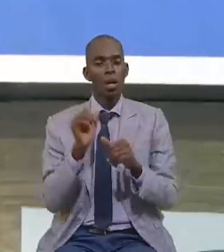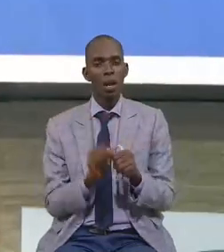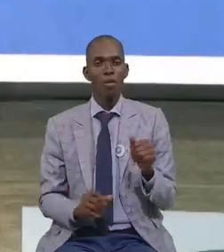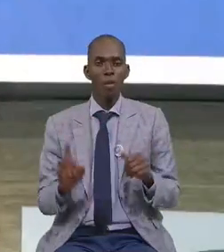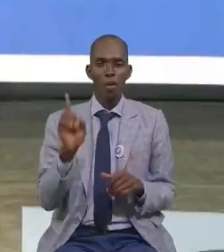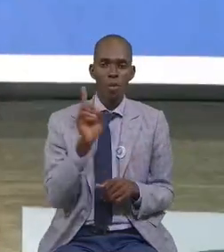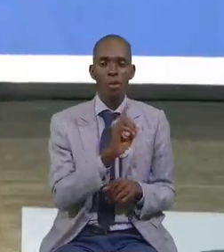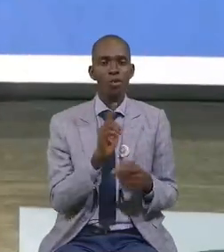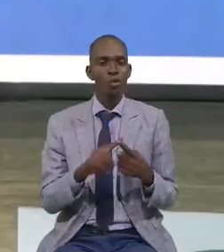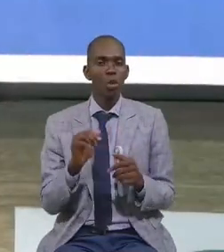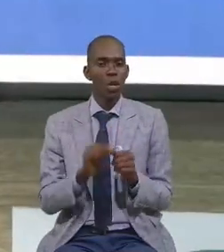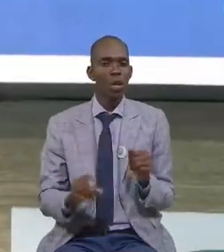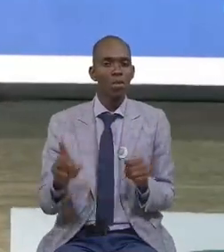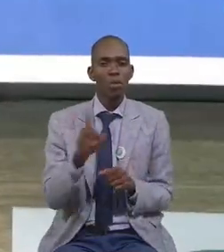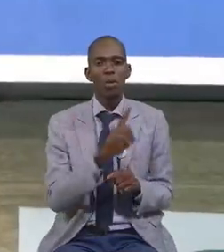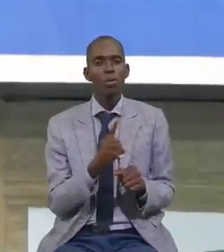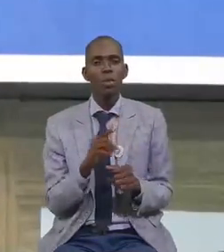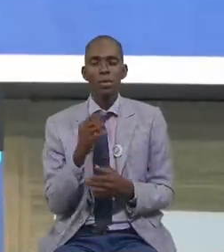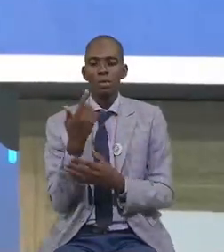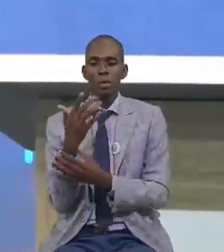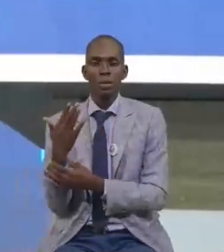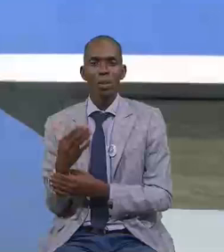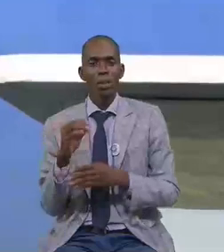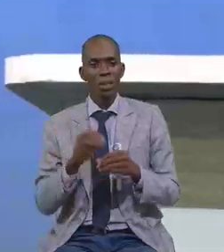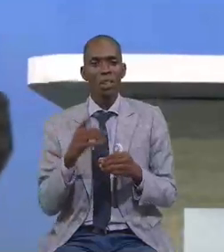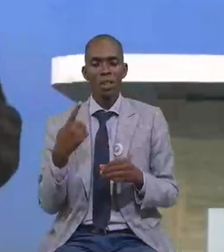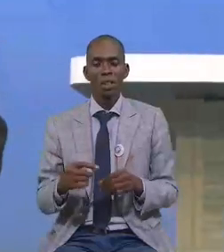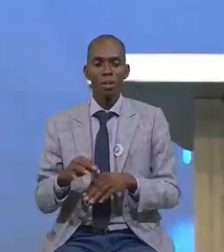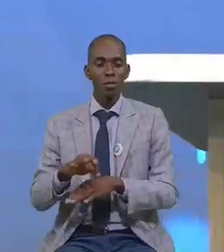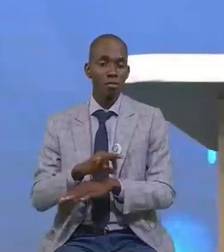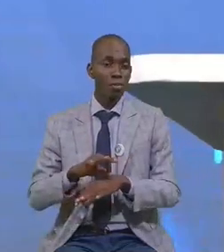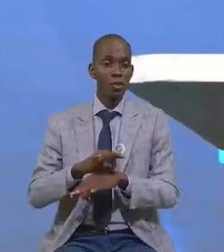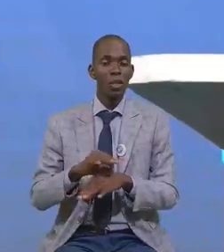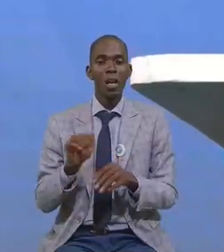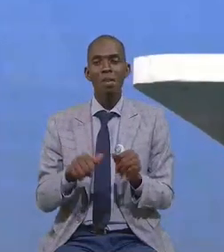à chacun de l'herbe dans son champ. Il donne